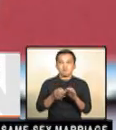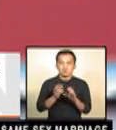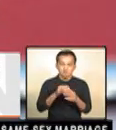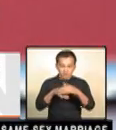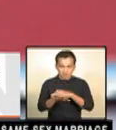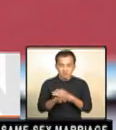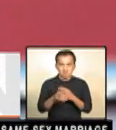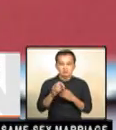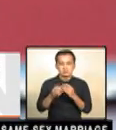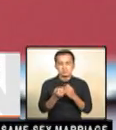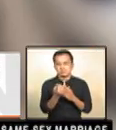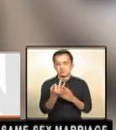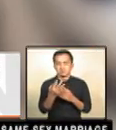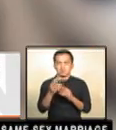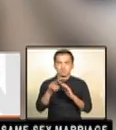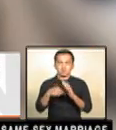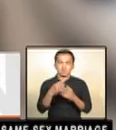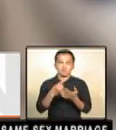sa ilang oras na debate.